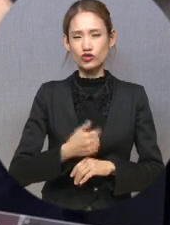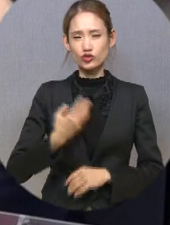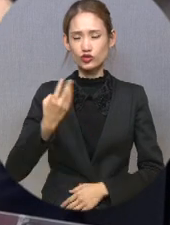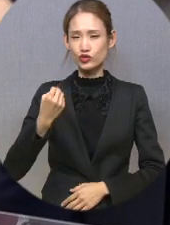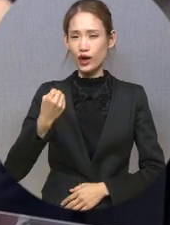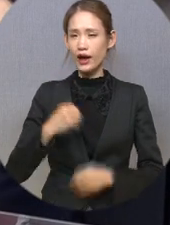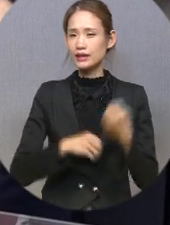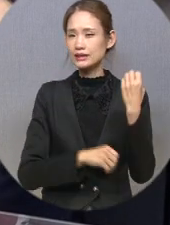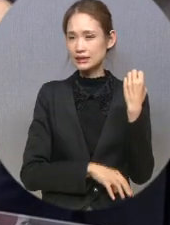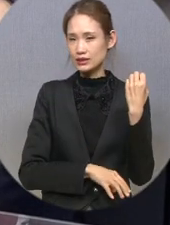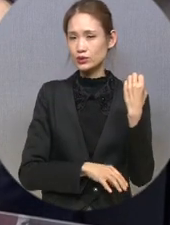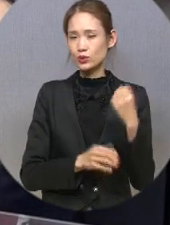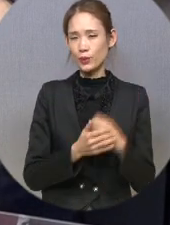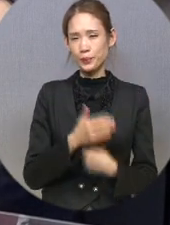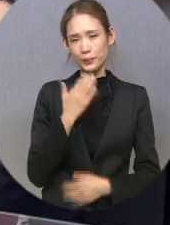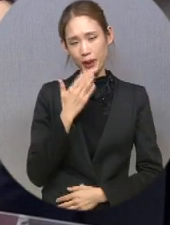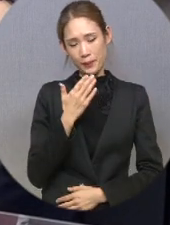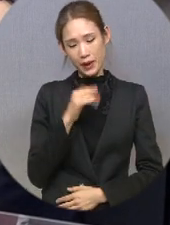가능한 부분인데